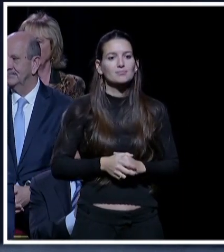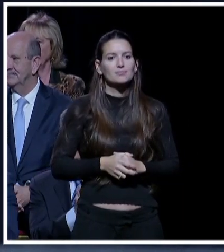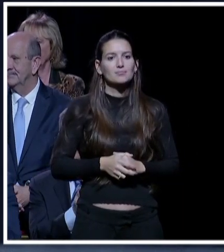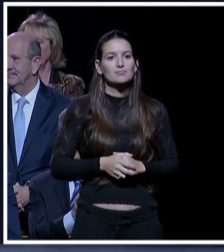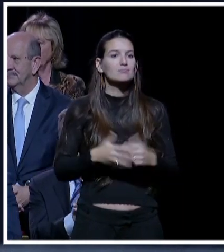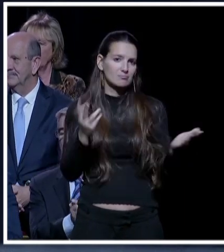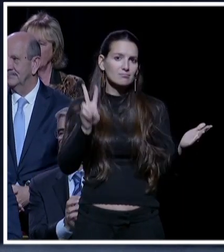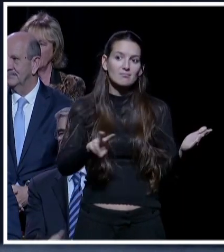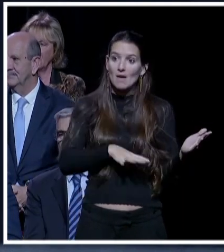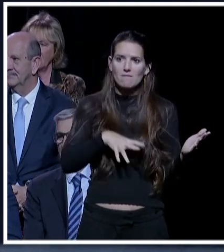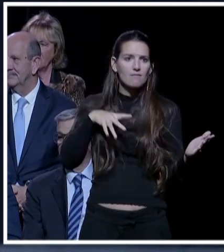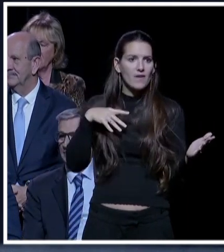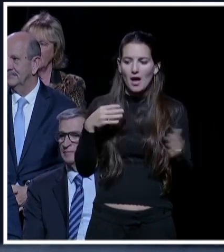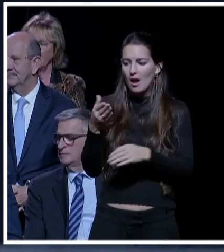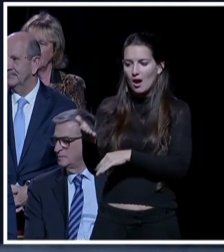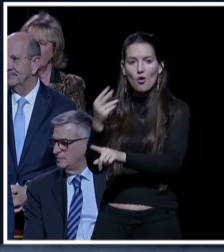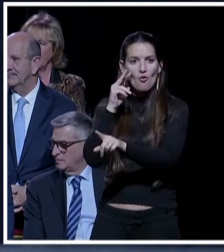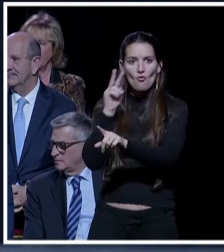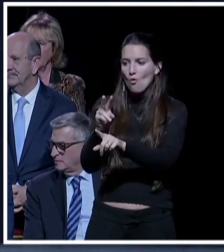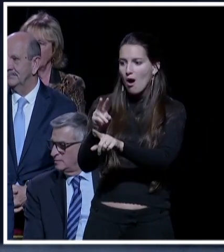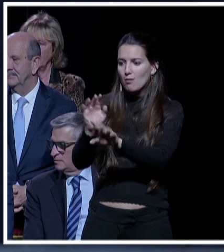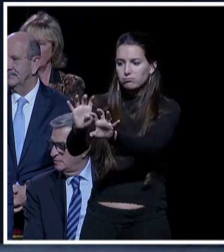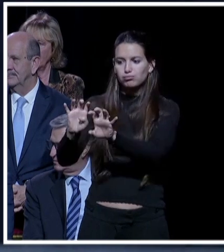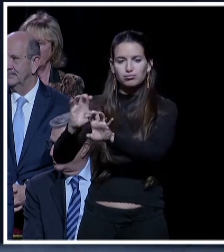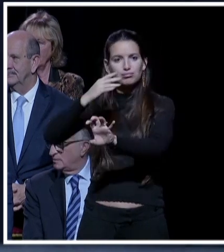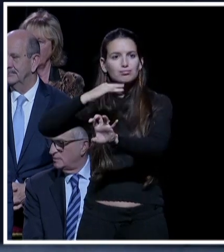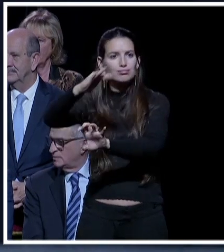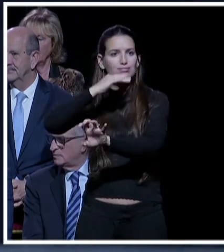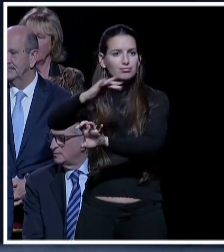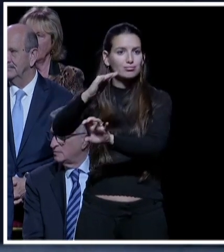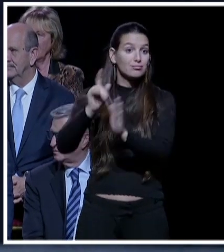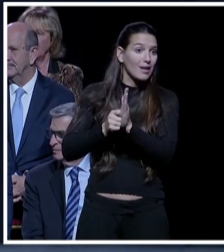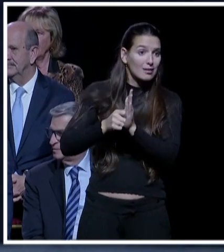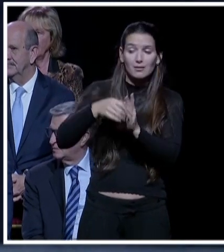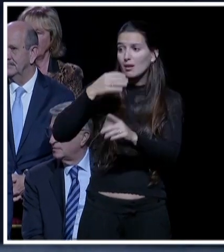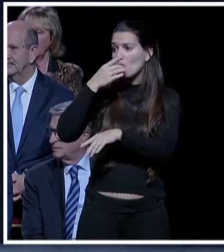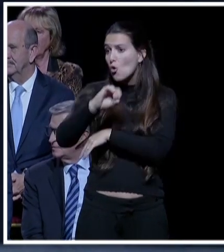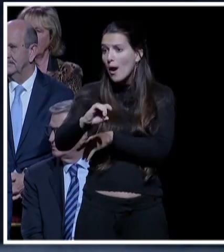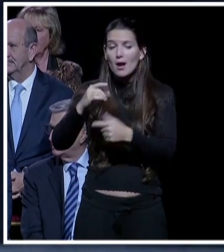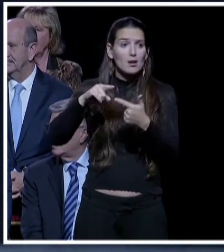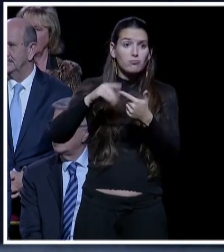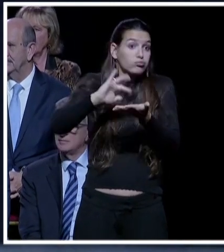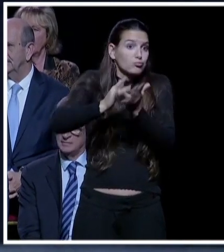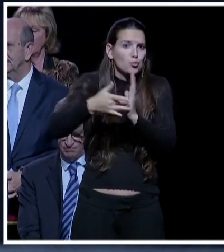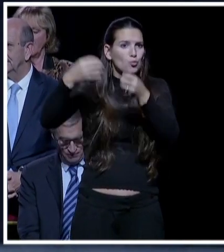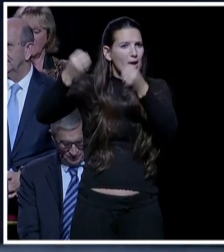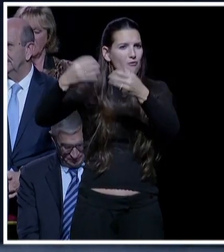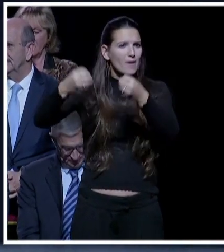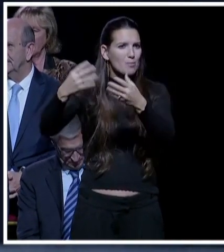Quelle fierté de voir cette chorale qui nous a accompagnés à Noël, qui nous accompagne dans tous les temps forts de la